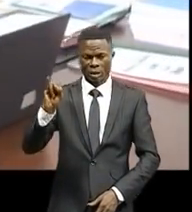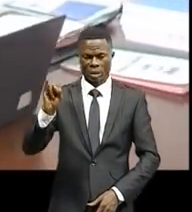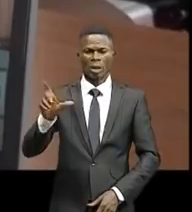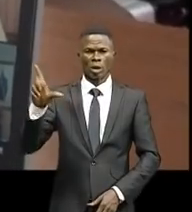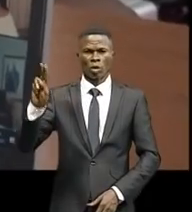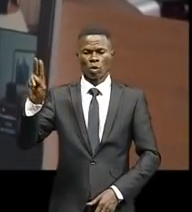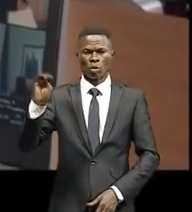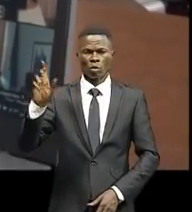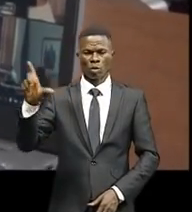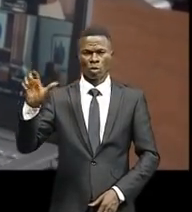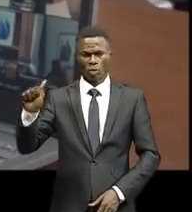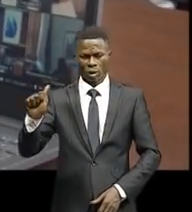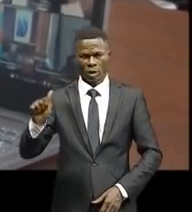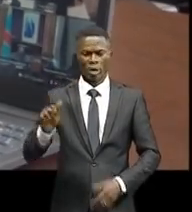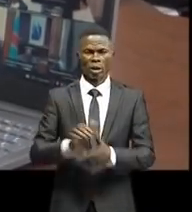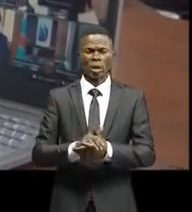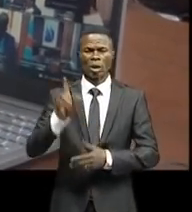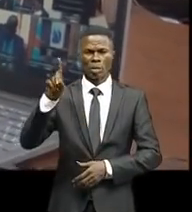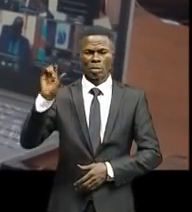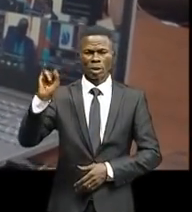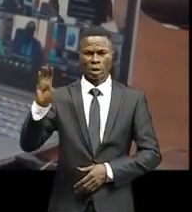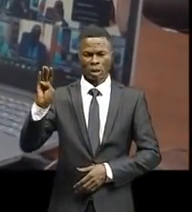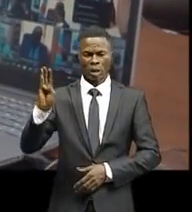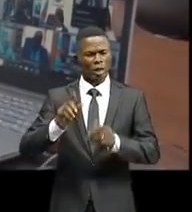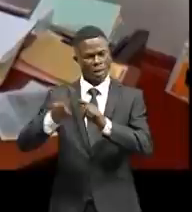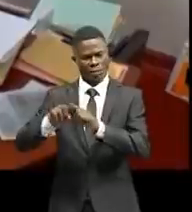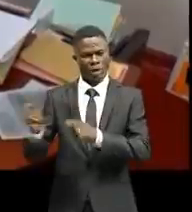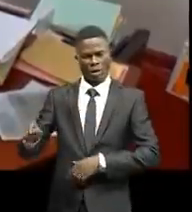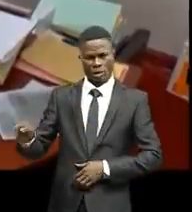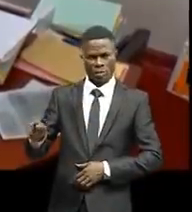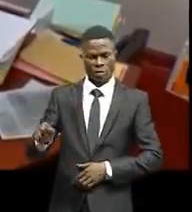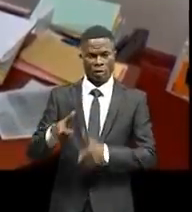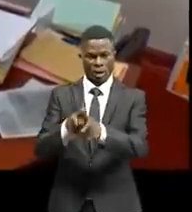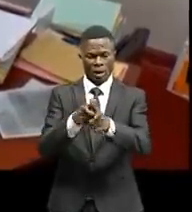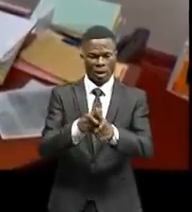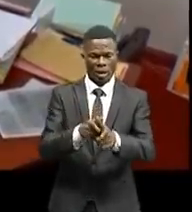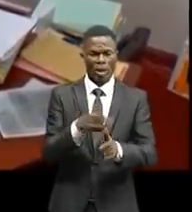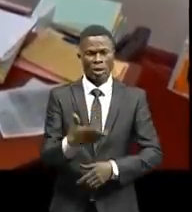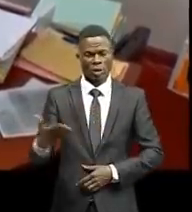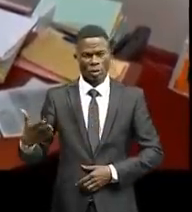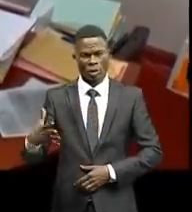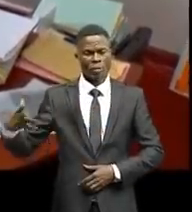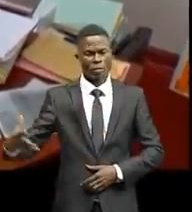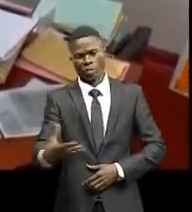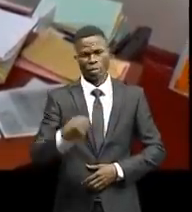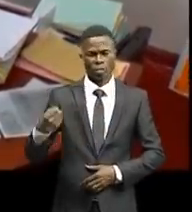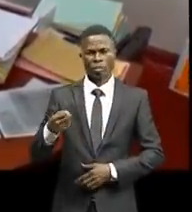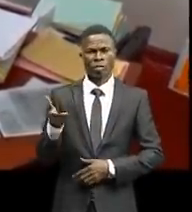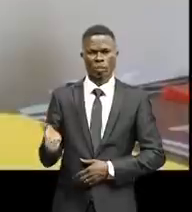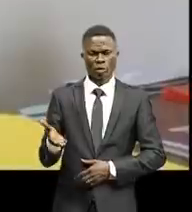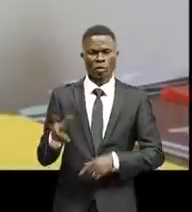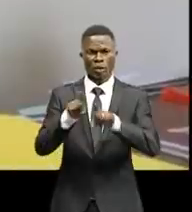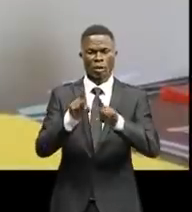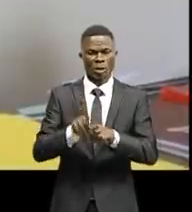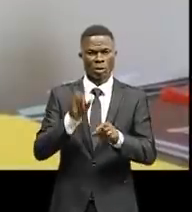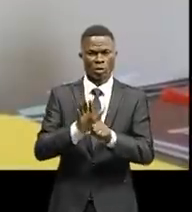Lubula, Shango, Bindo-Bindo, Luchébéré. Des armes et des munitions ont été récupérées, ainsi